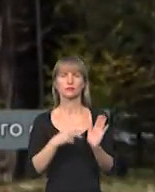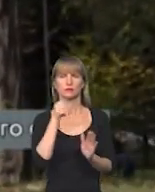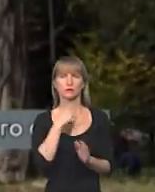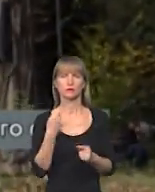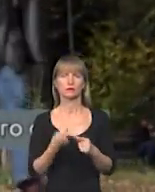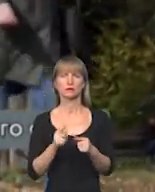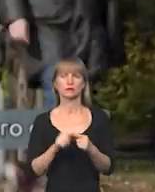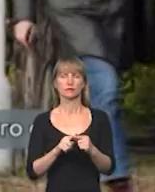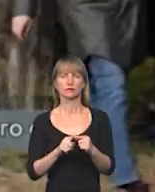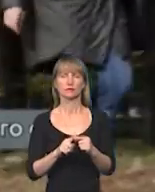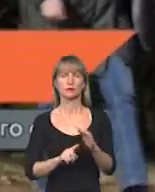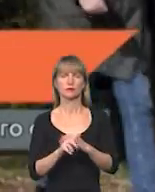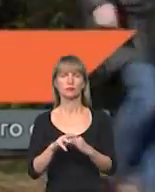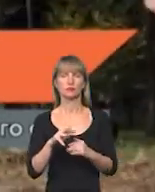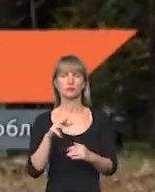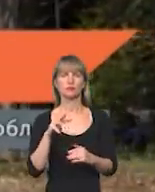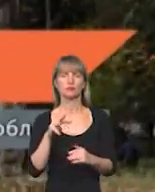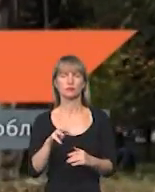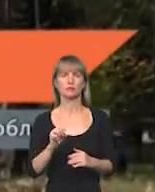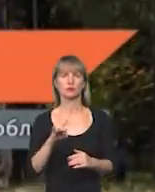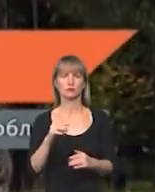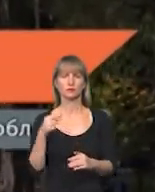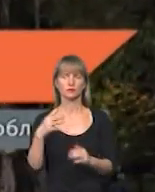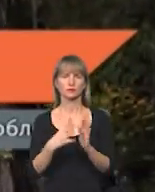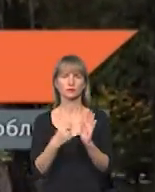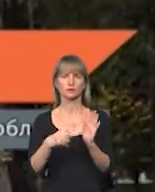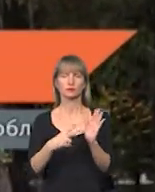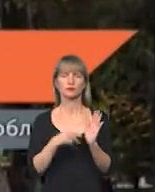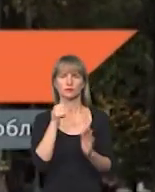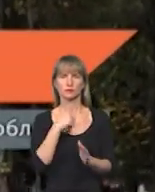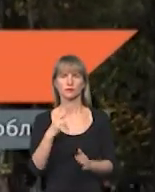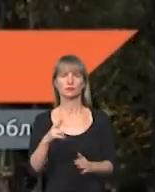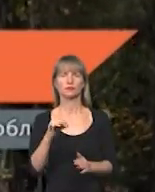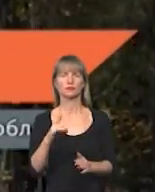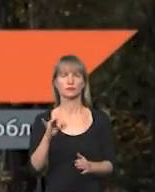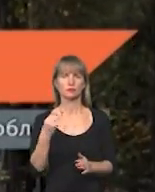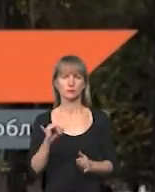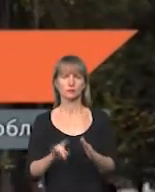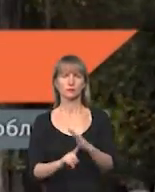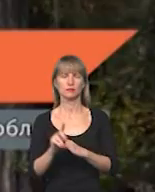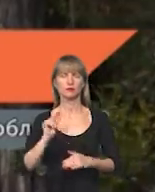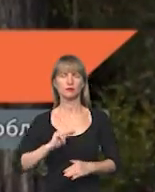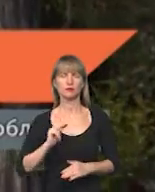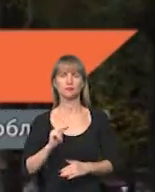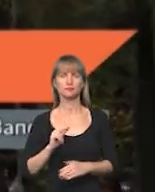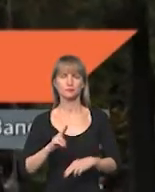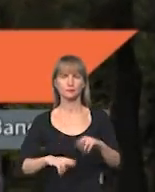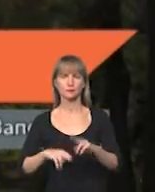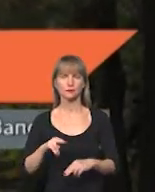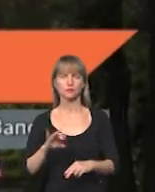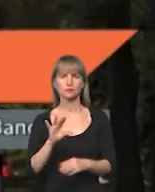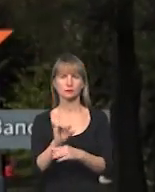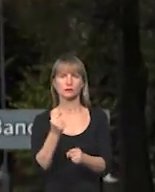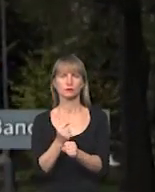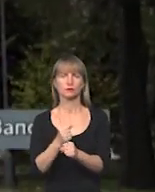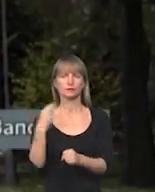раз Винтер, вот в марте 1927 года Днепрострой, ну, как считается официально, он и стартовал. И вот даже фотография сделана на Запорожье,